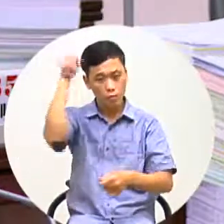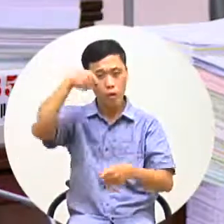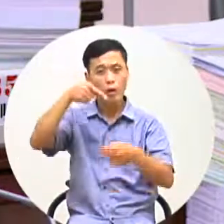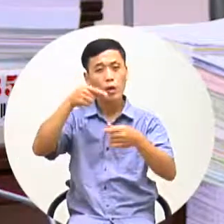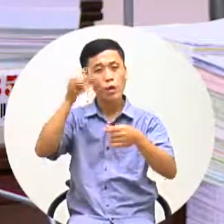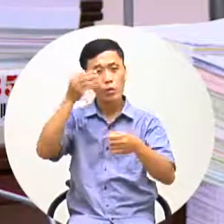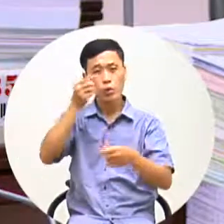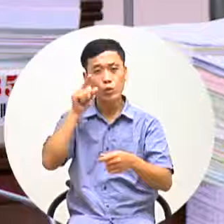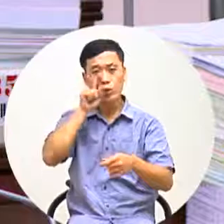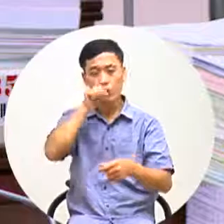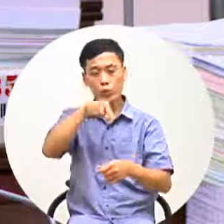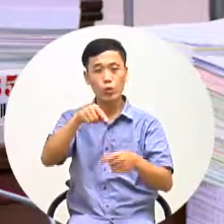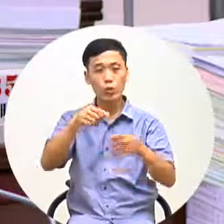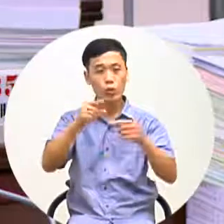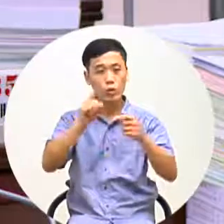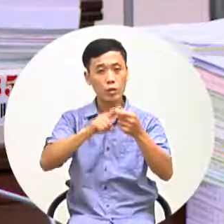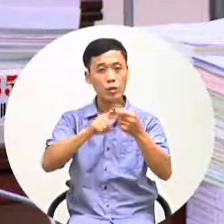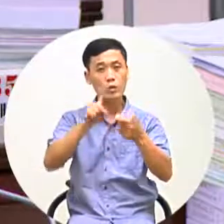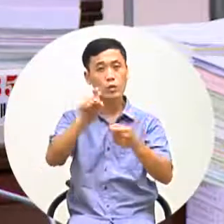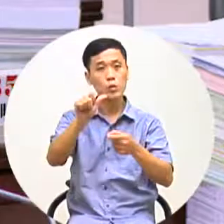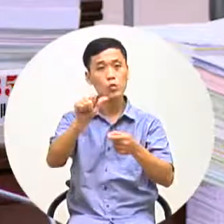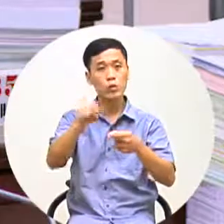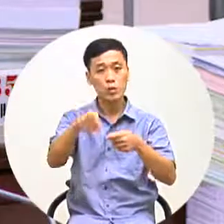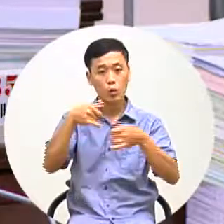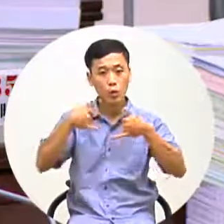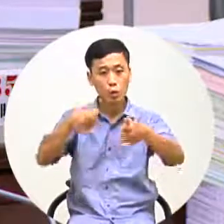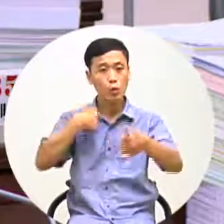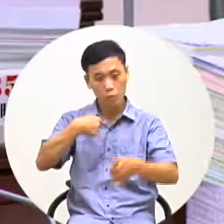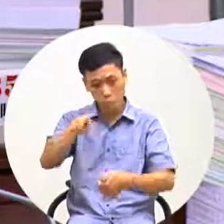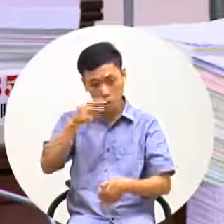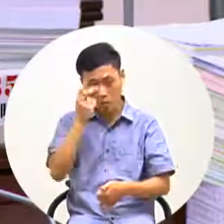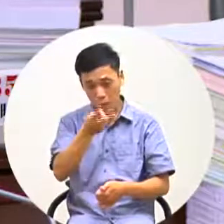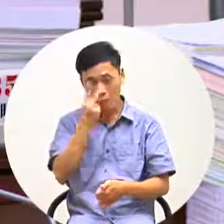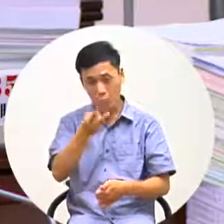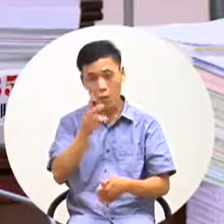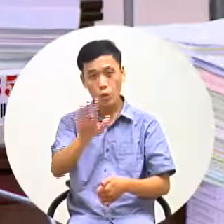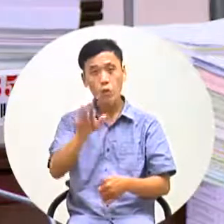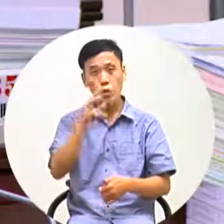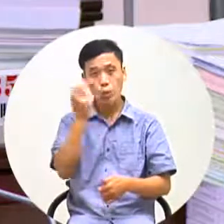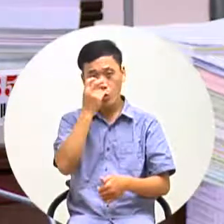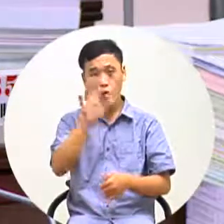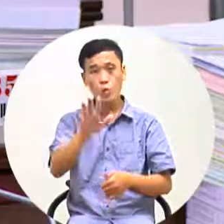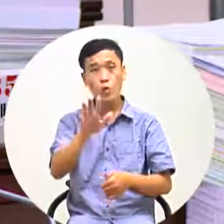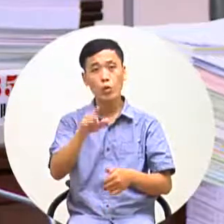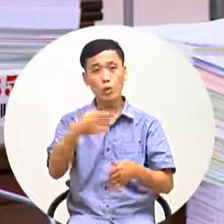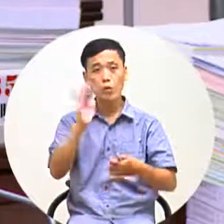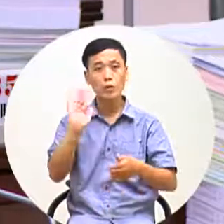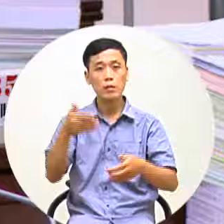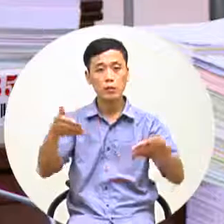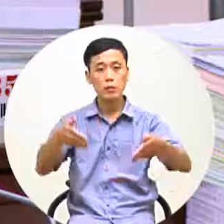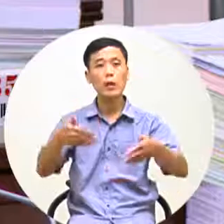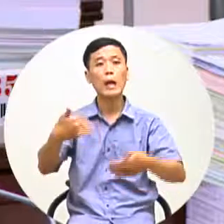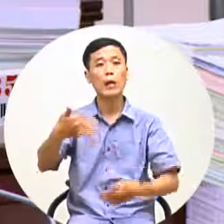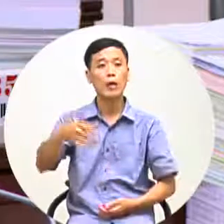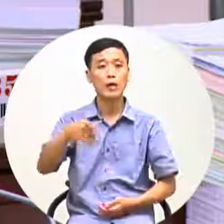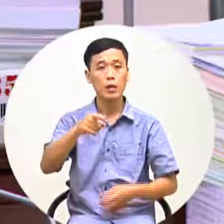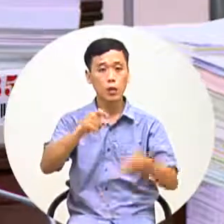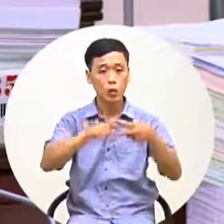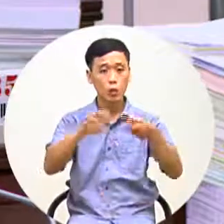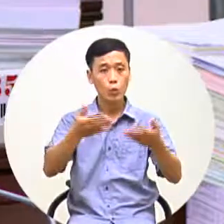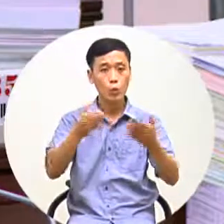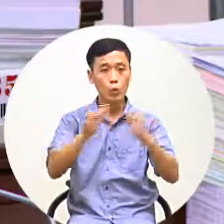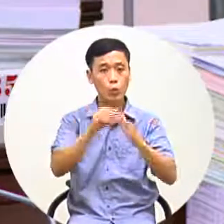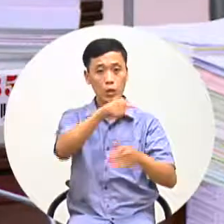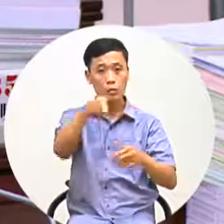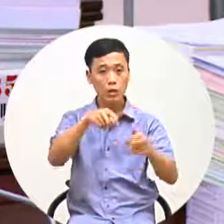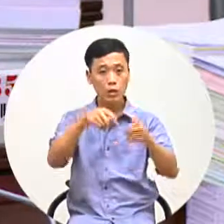的，到现在还没有作业啦。那我也不知道公务局你们这个部分养工处这边要怎么去处理，要